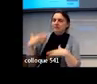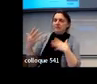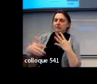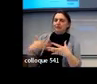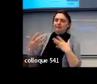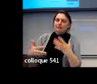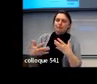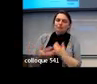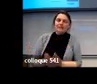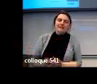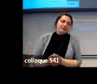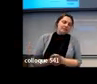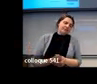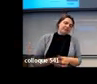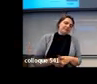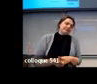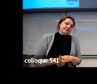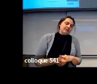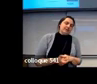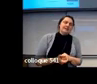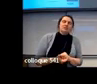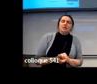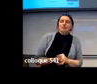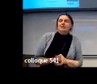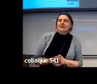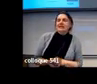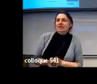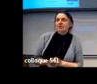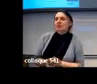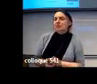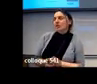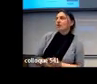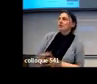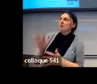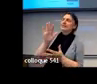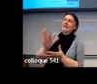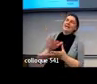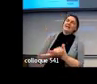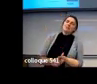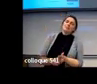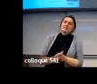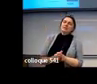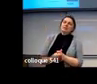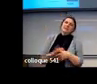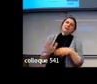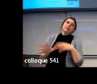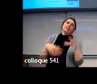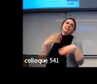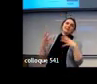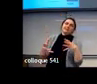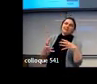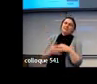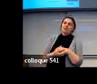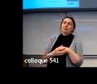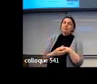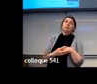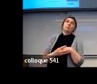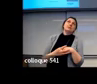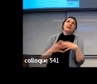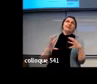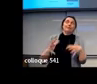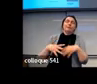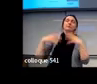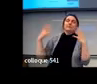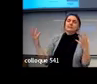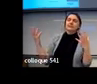là, face aux nouvelles exigences concernant la gestion des données de recherche. Ça, c'était à la soumission, mais quand on a vraiment travaillé le chapitre,